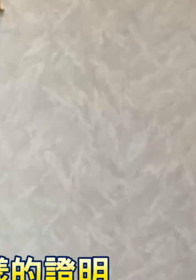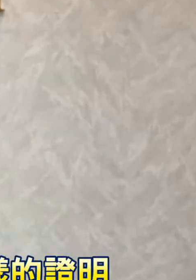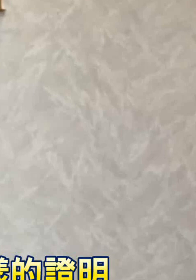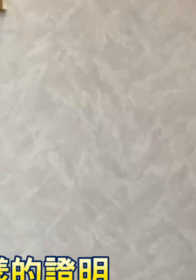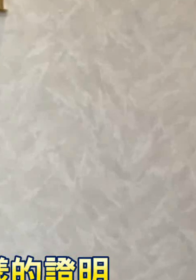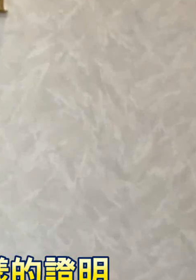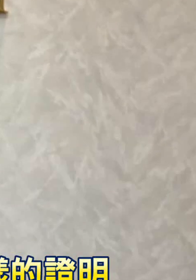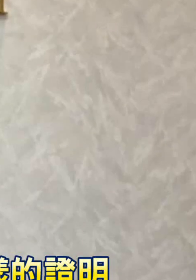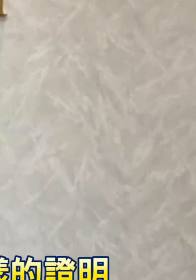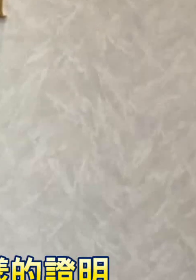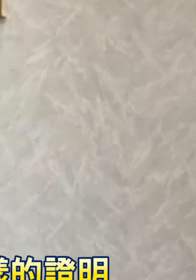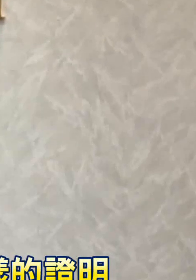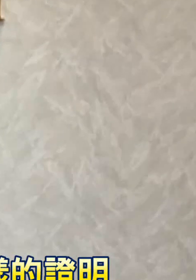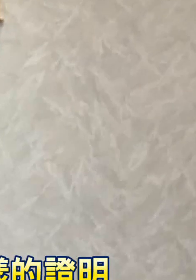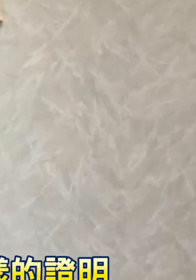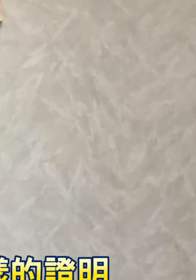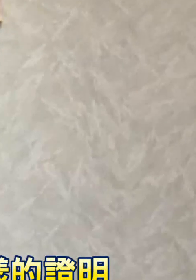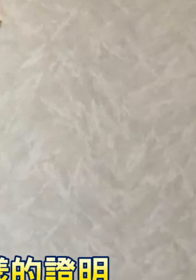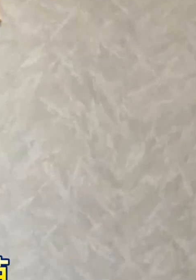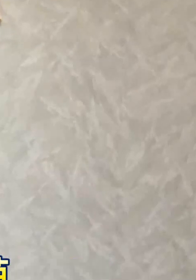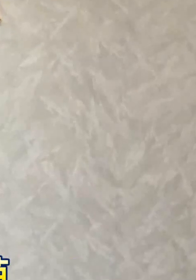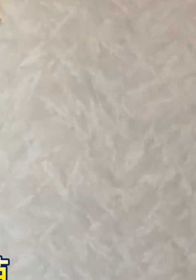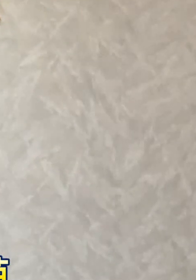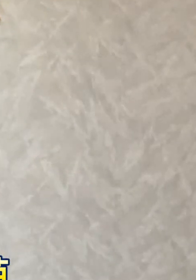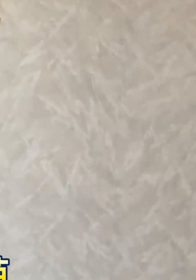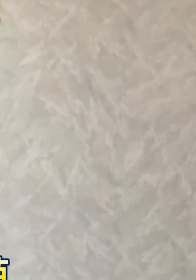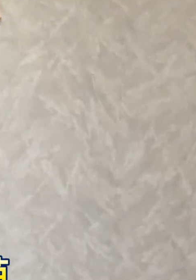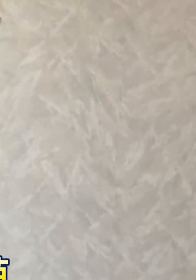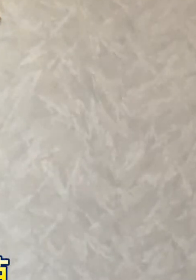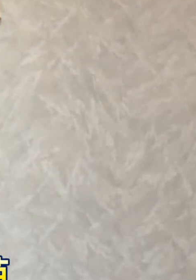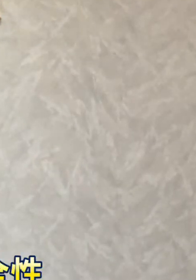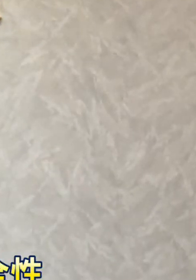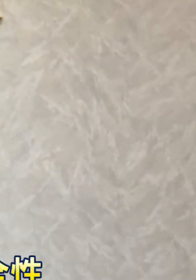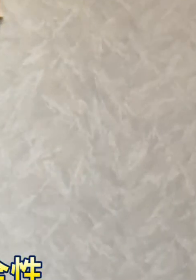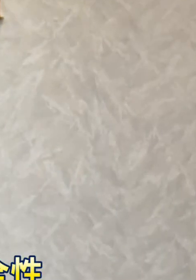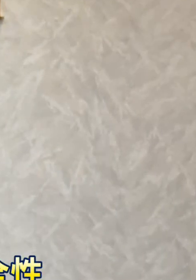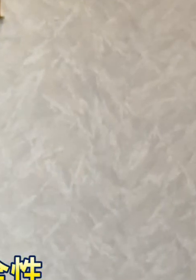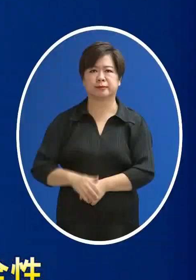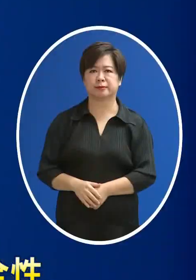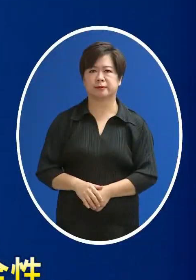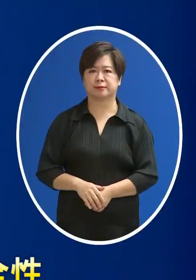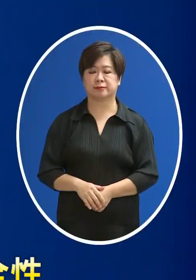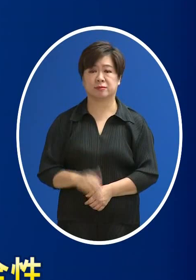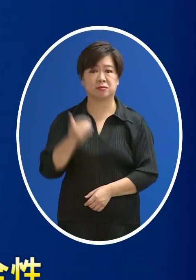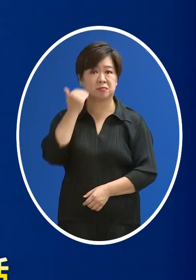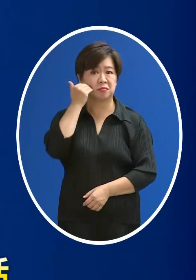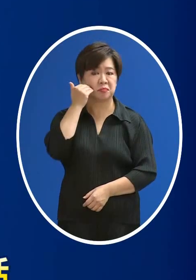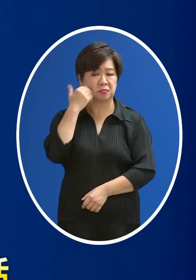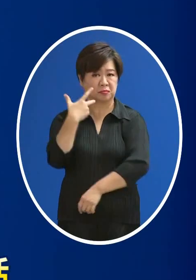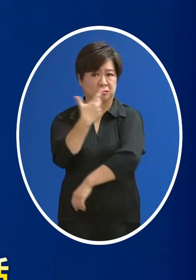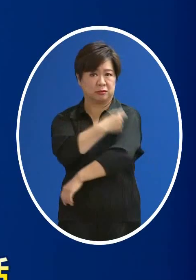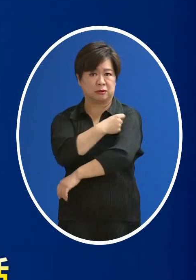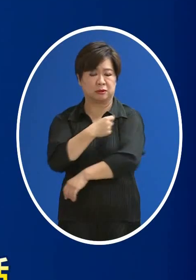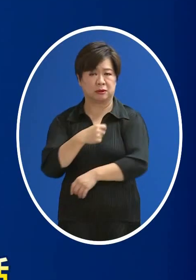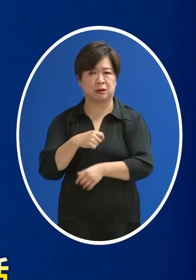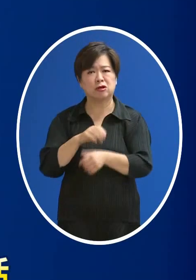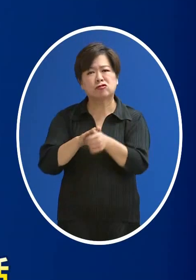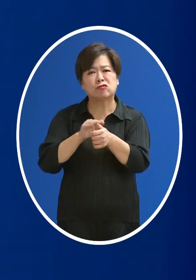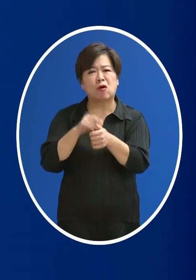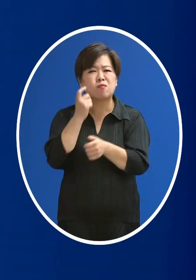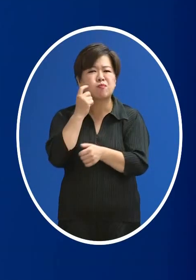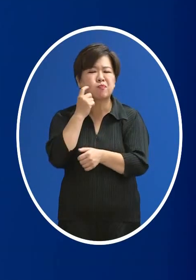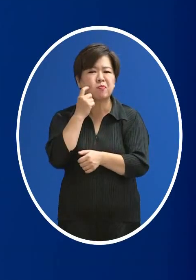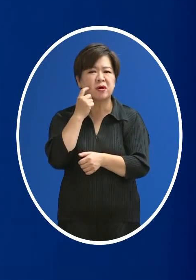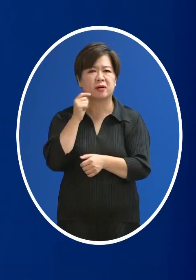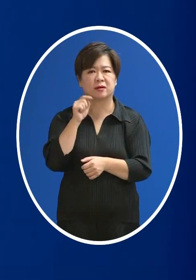有什么样的证明？那我们毕竟接种疫苗还是要考虑它的安全性。 打的是安慰剂的话，那也可以